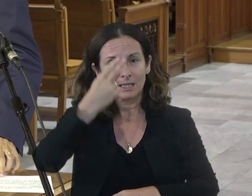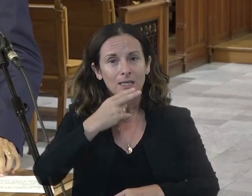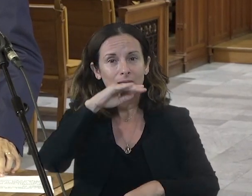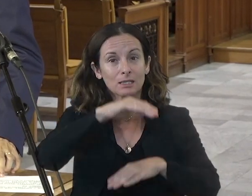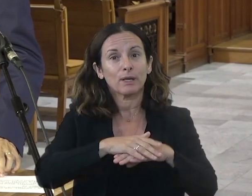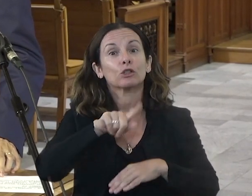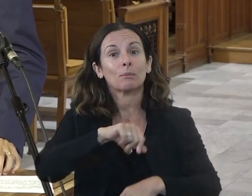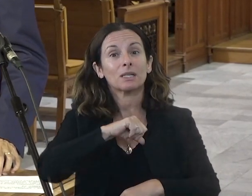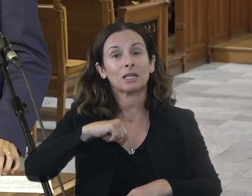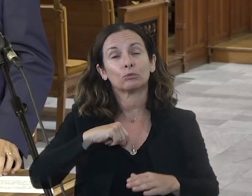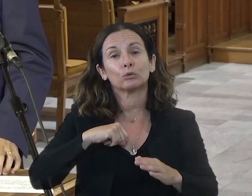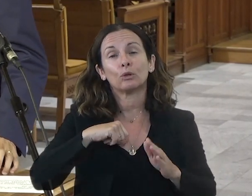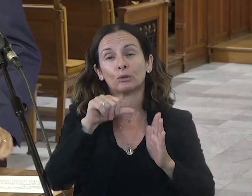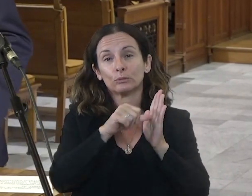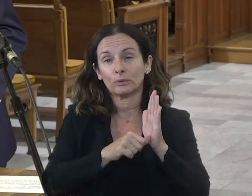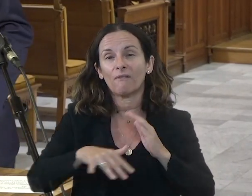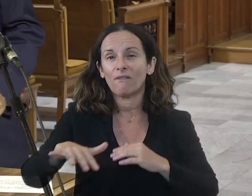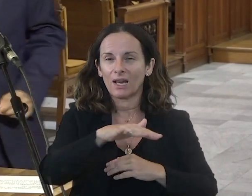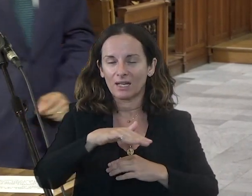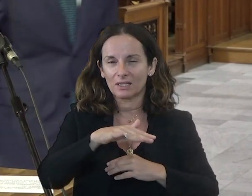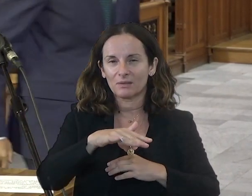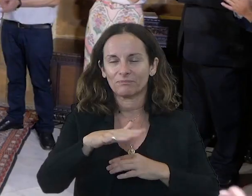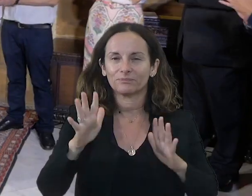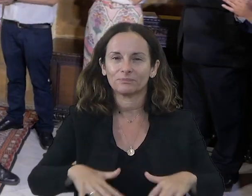como el Estatuto de Autonomía de las Illes Balears.